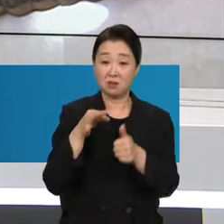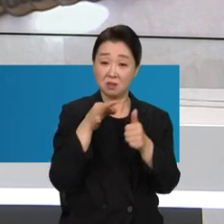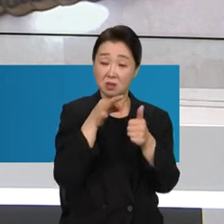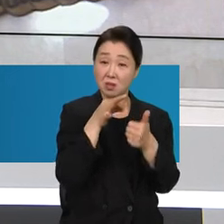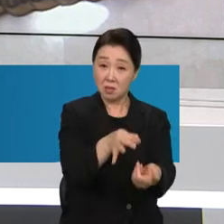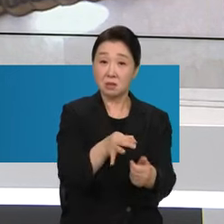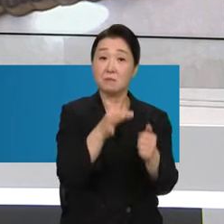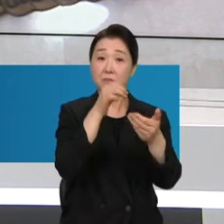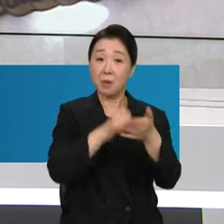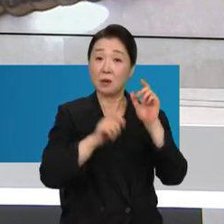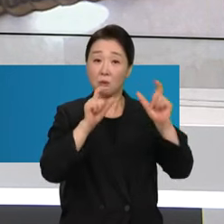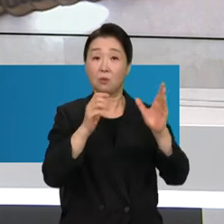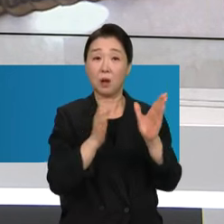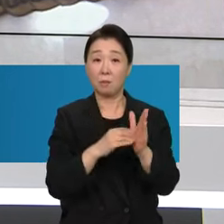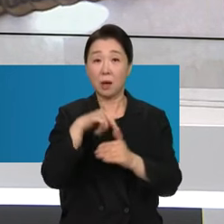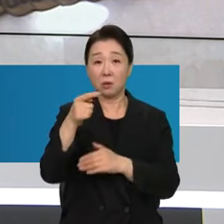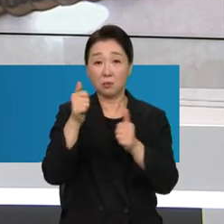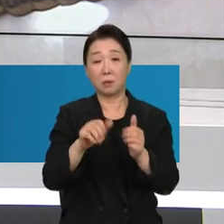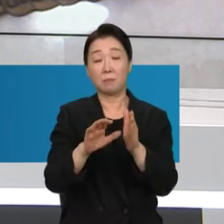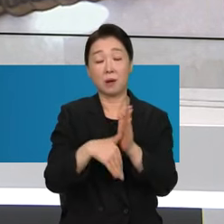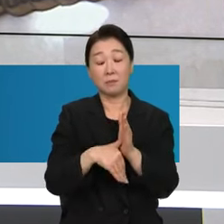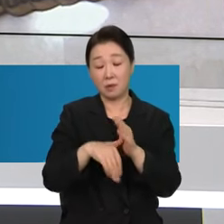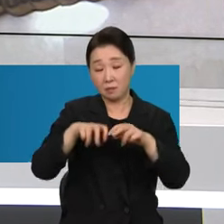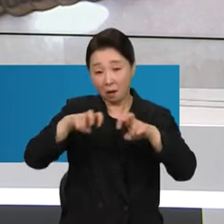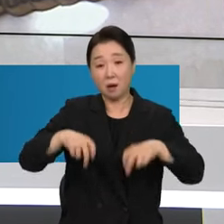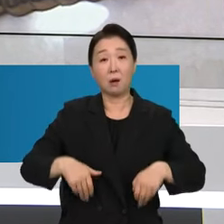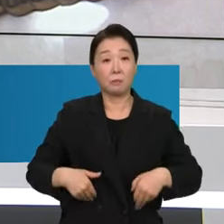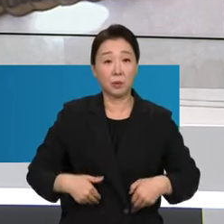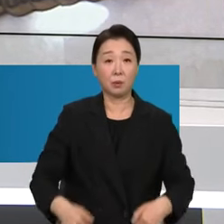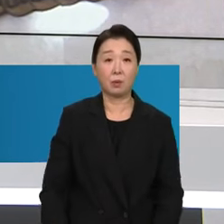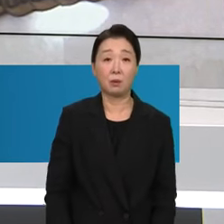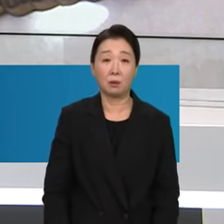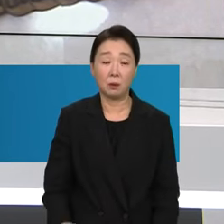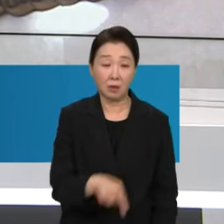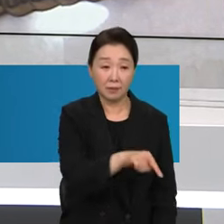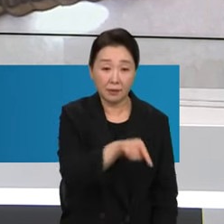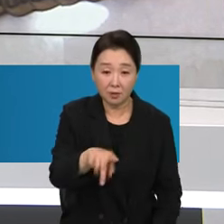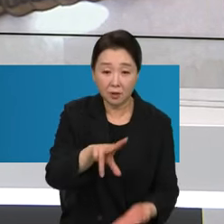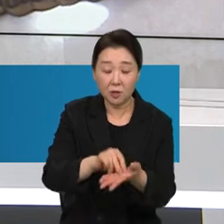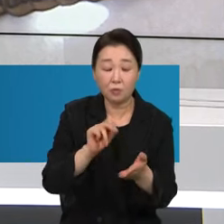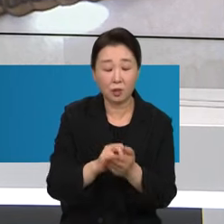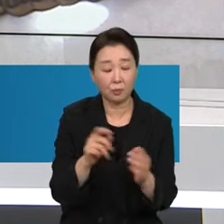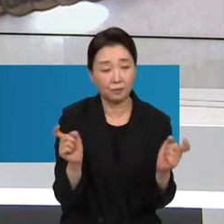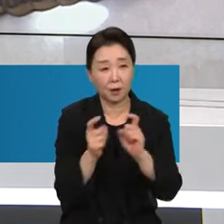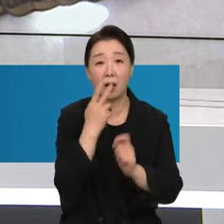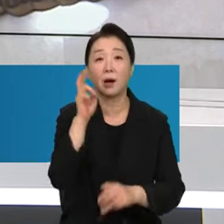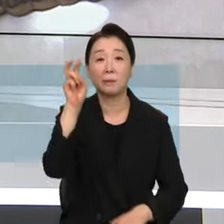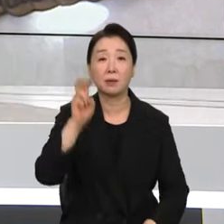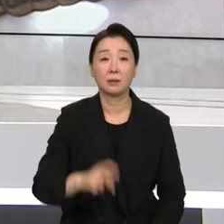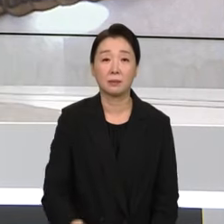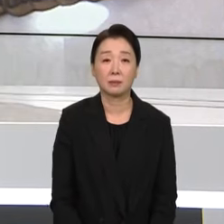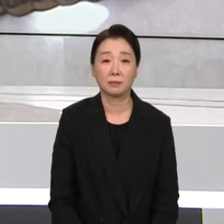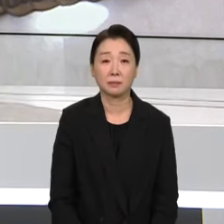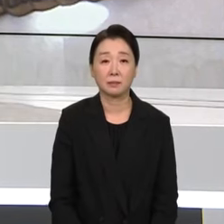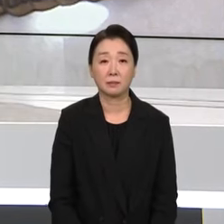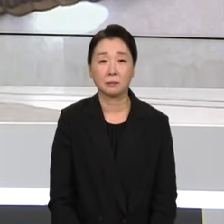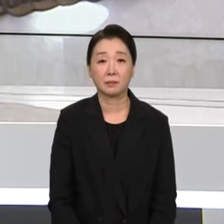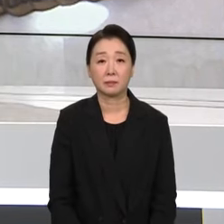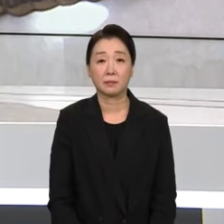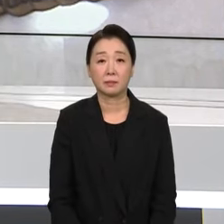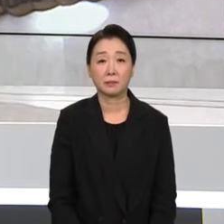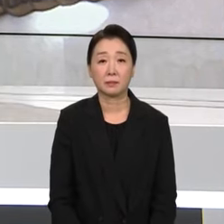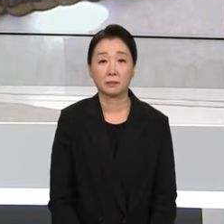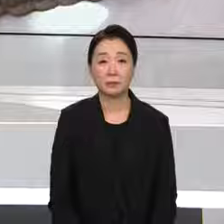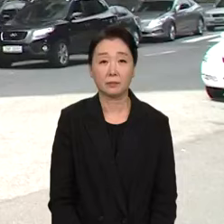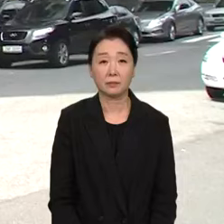지급하란 판결 결과는 이후 재판에서 따져봐야 하는 만큼 양측이 이 문제로 공방을 벌일 걸로 보입니다. 먼저 조혜연 기자입니다.